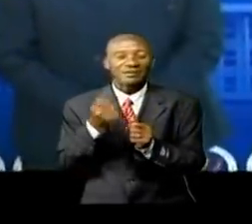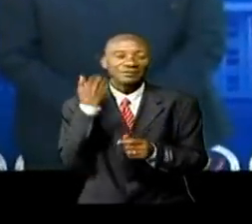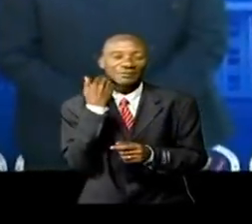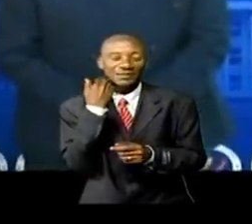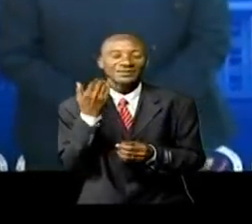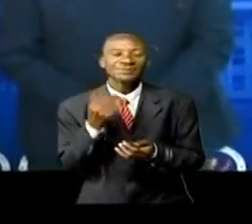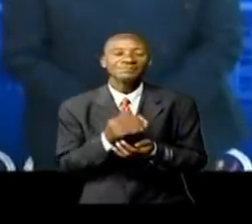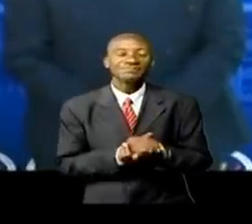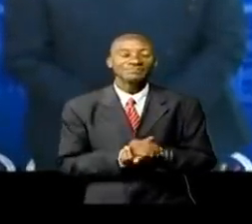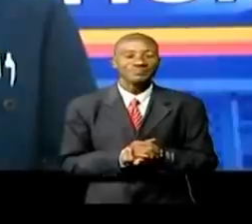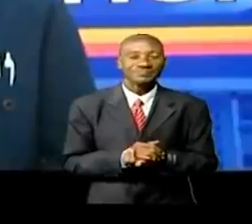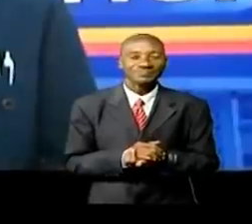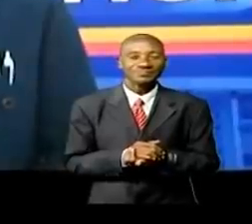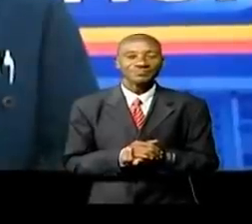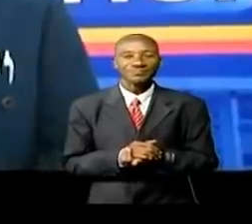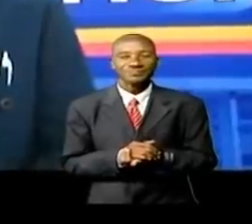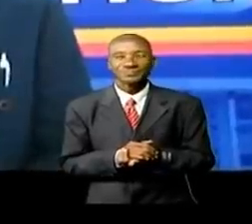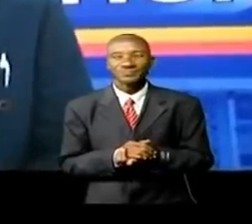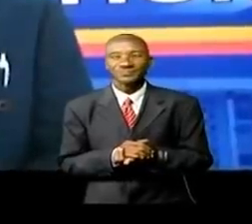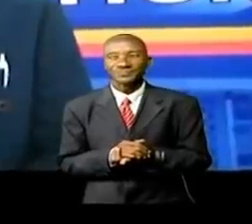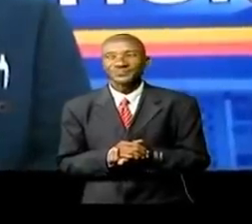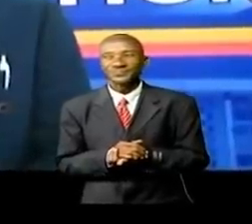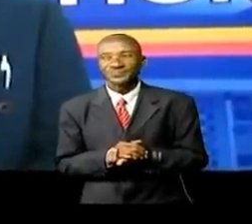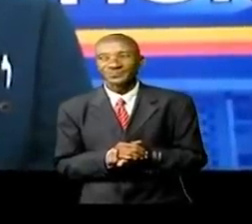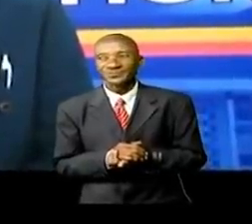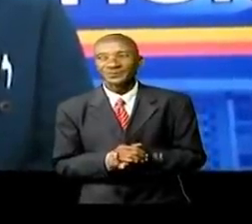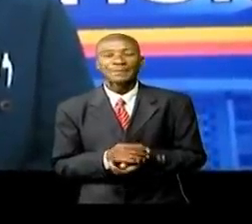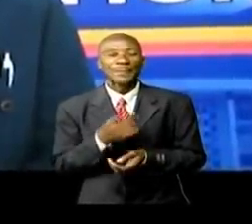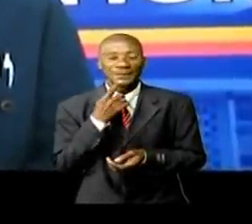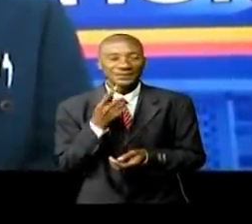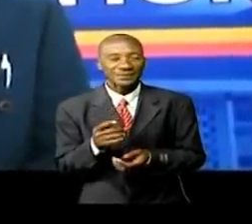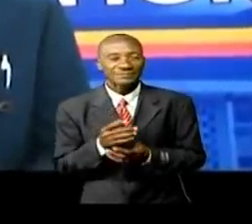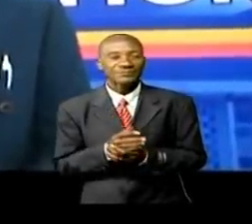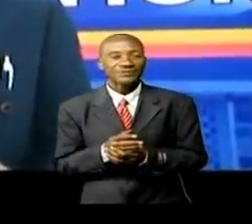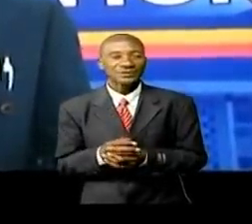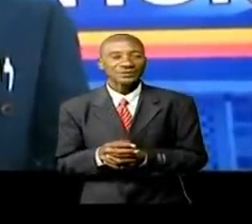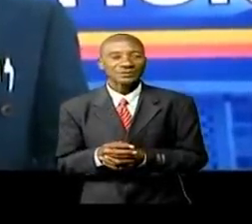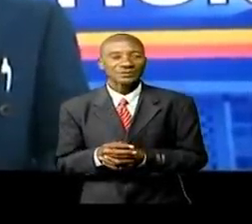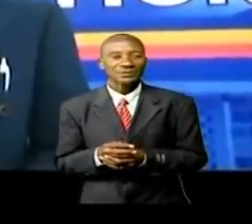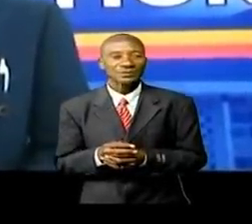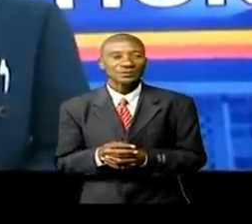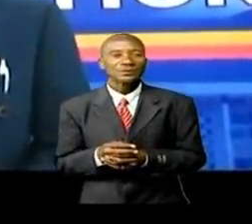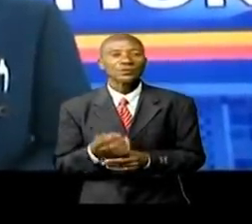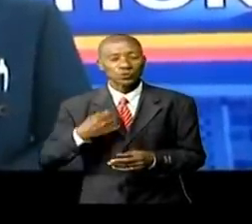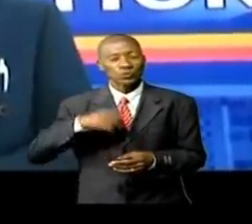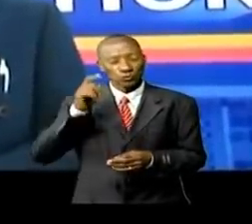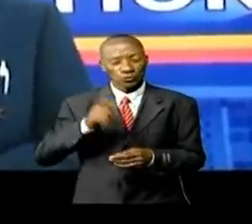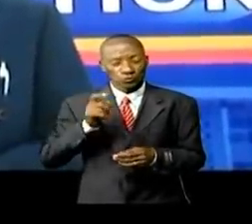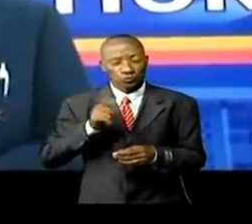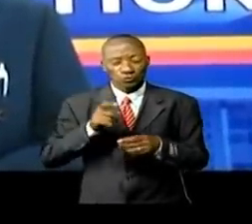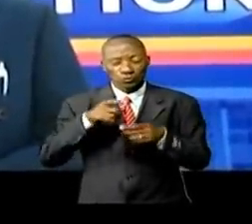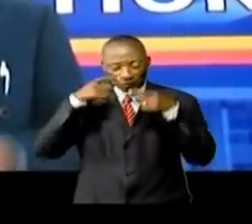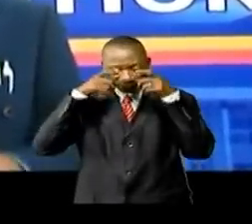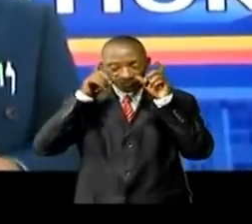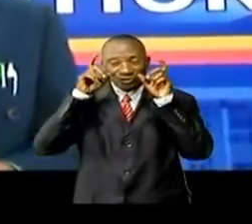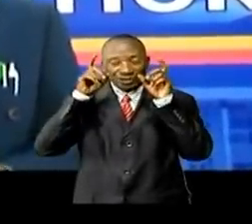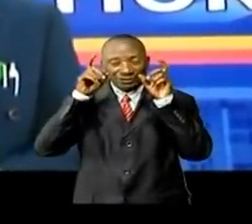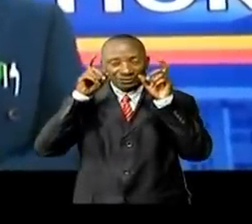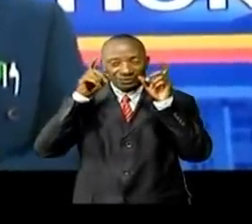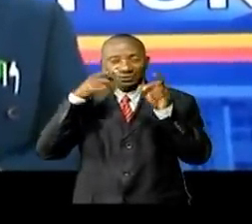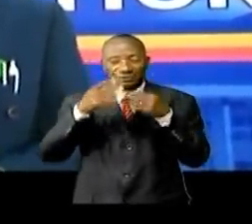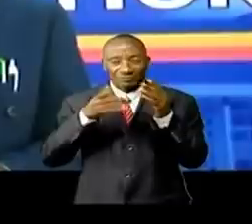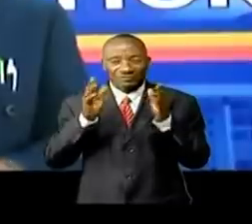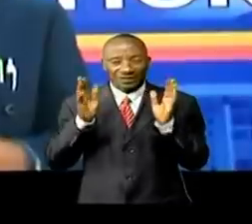République démocratique du Congo. Le virus continue à circuler et nous devons être vigilants. On a assoupli